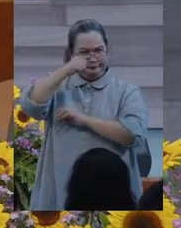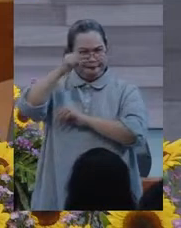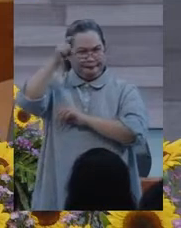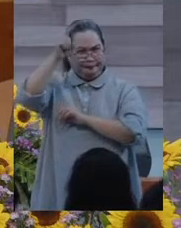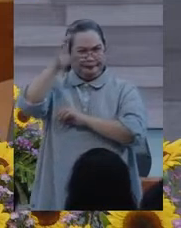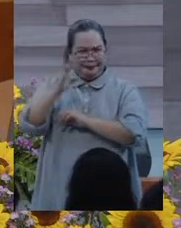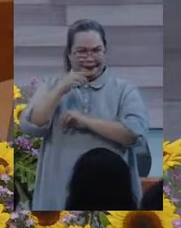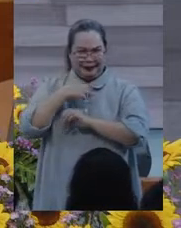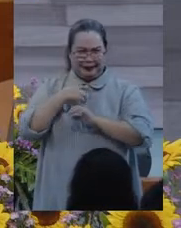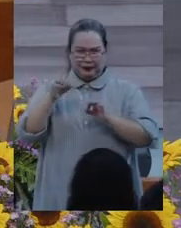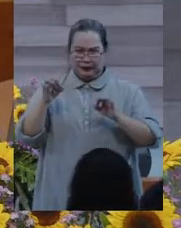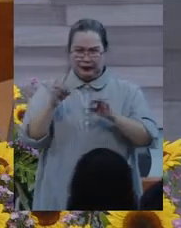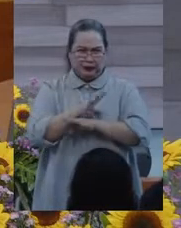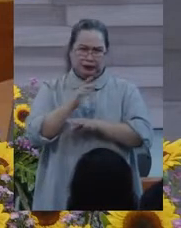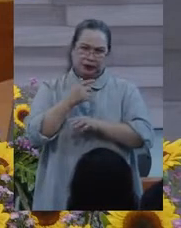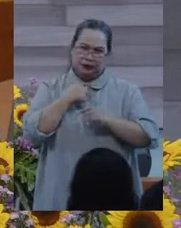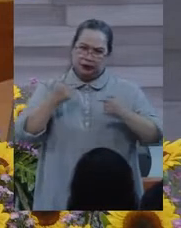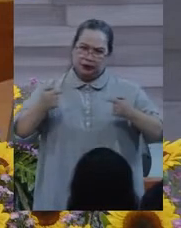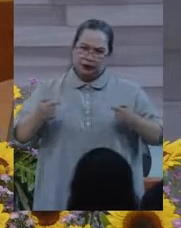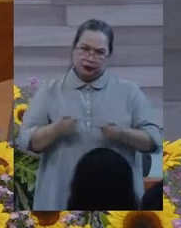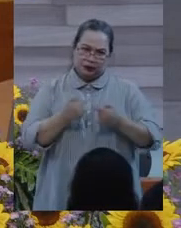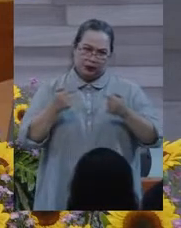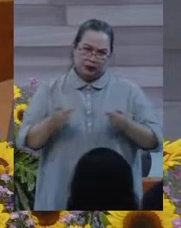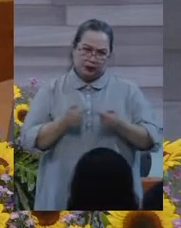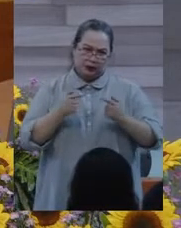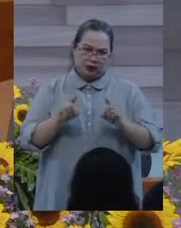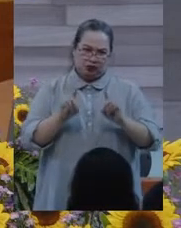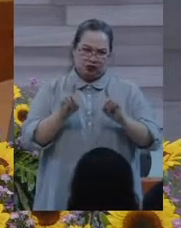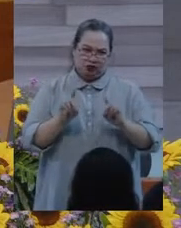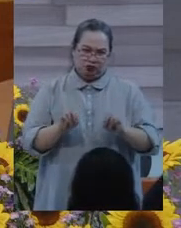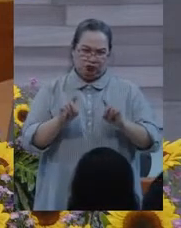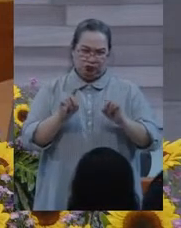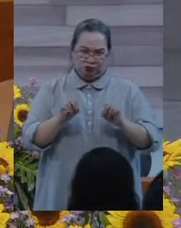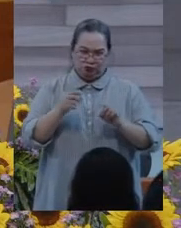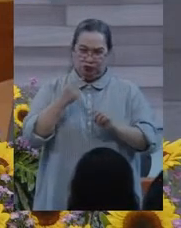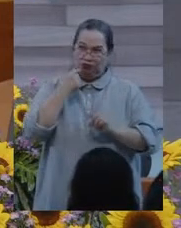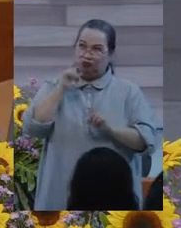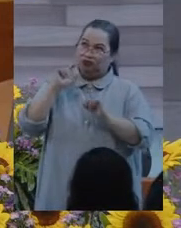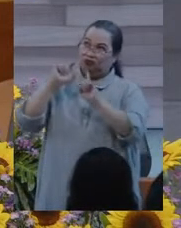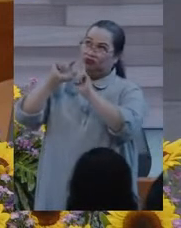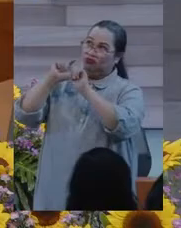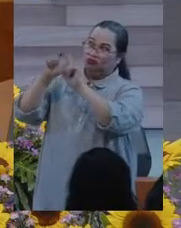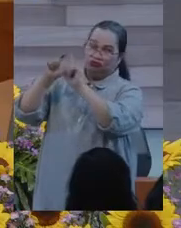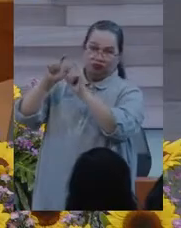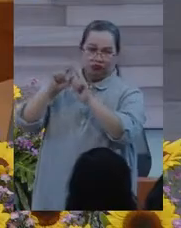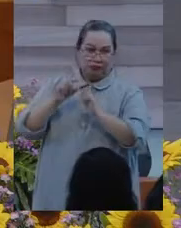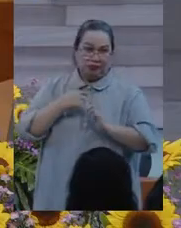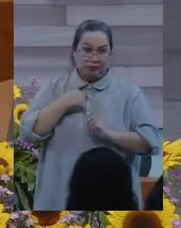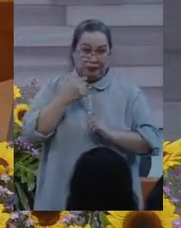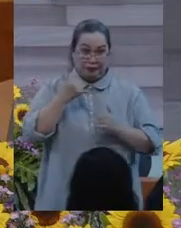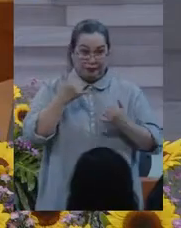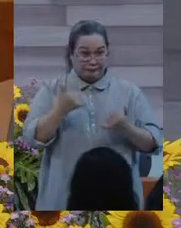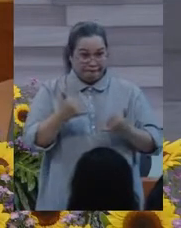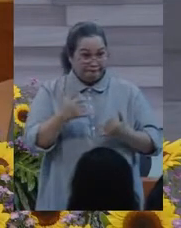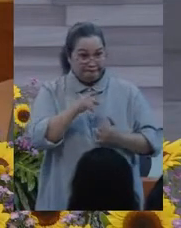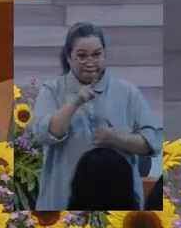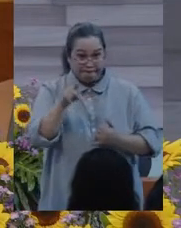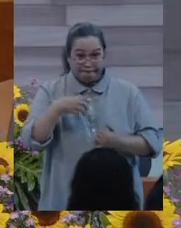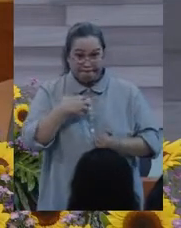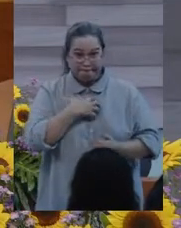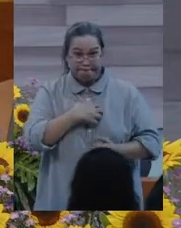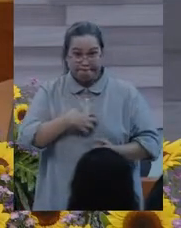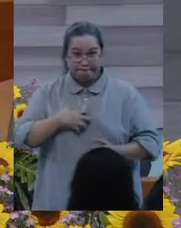harsh things that ungodly sinners have spoken against him. These are